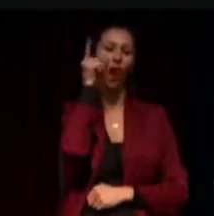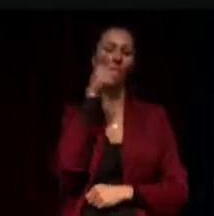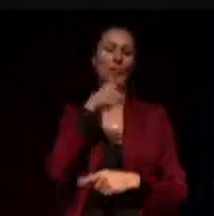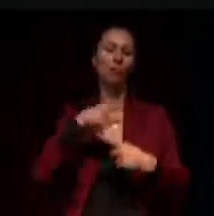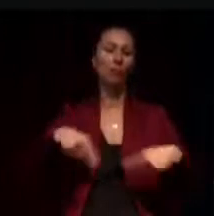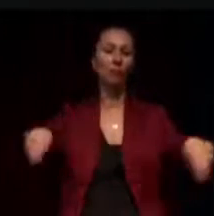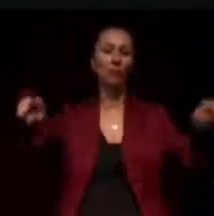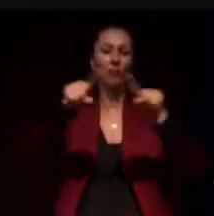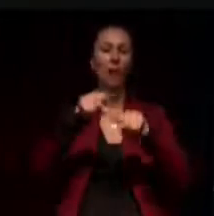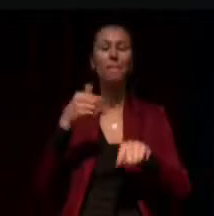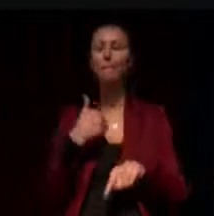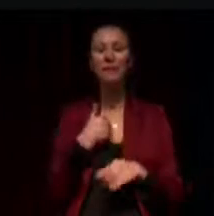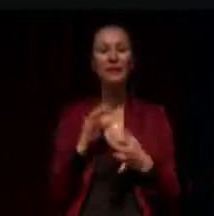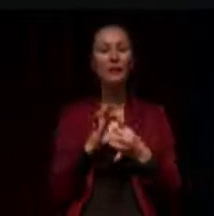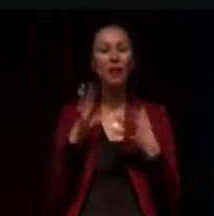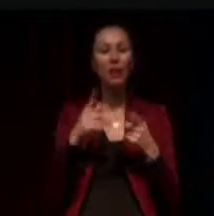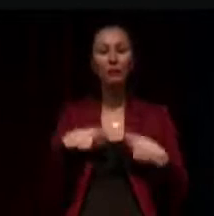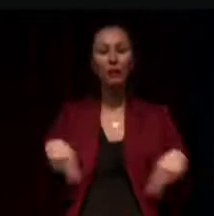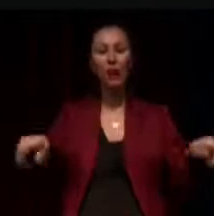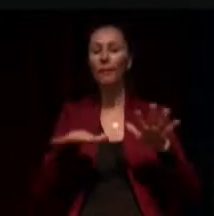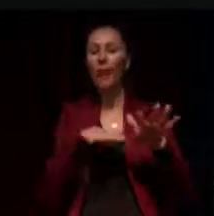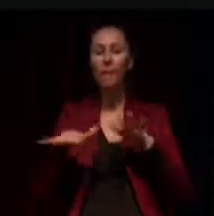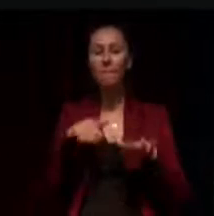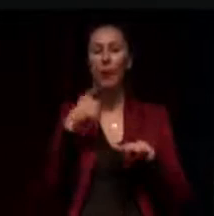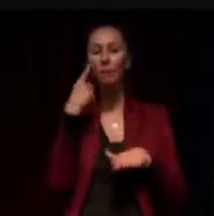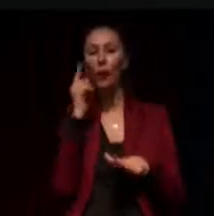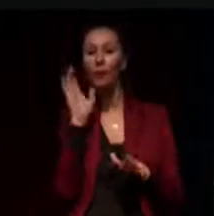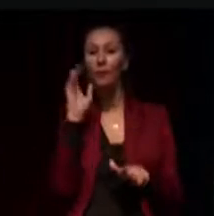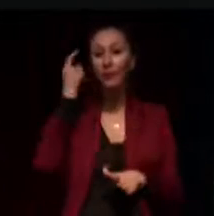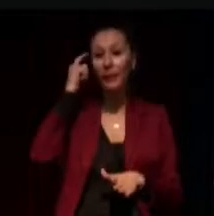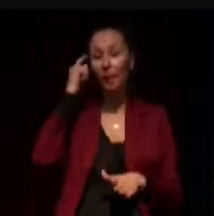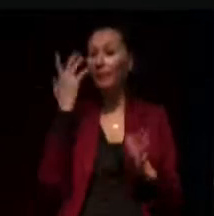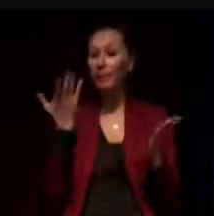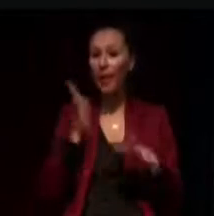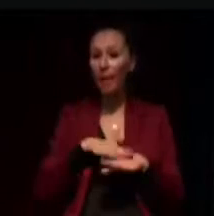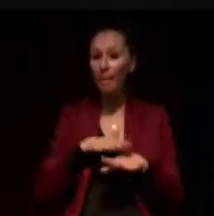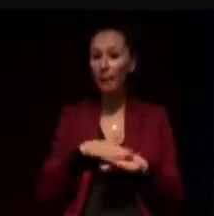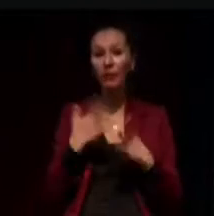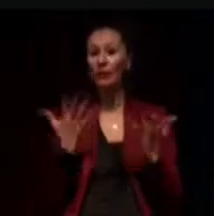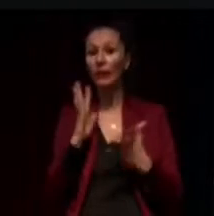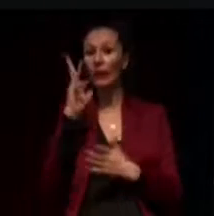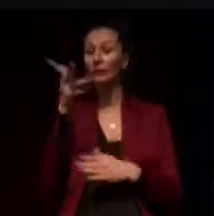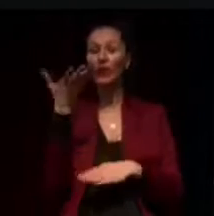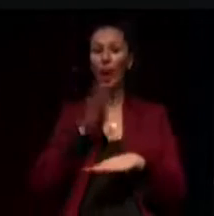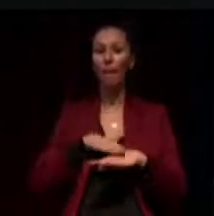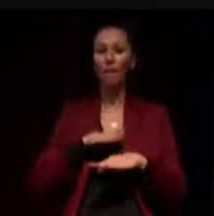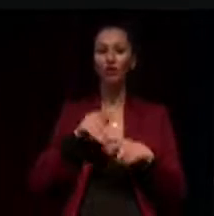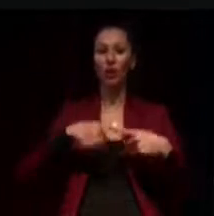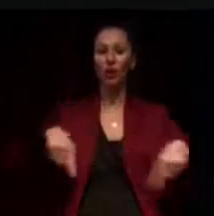farkındayız. Bizi ilgilendiren deprem ihtimaline karşı ne yapıldığı, ne yapılacağı ve